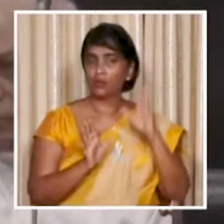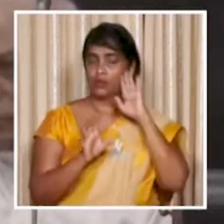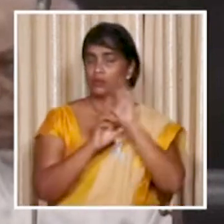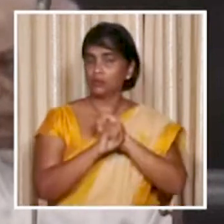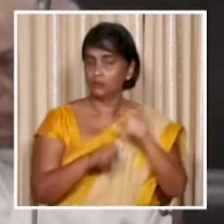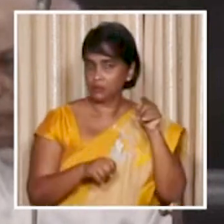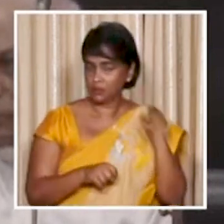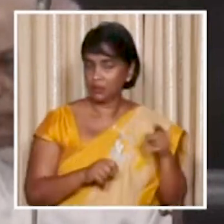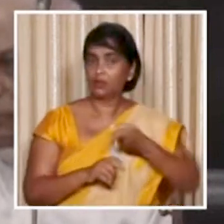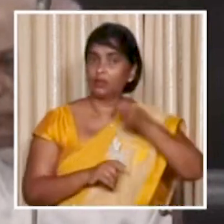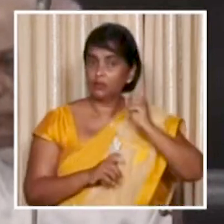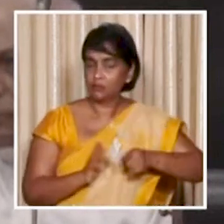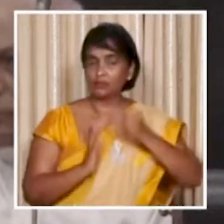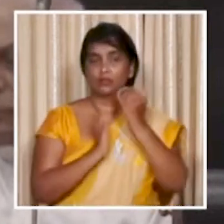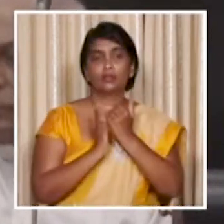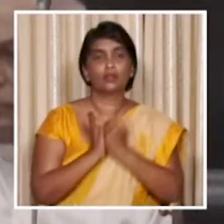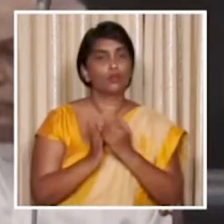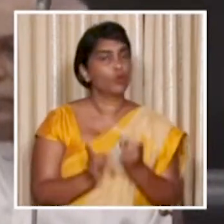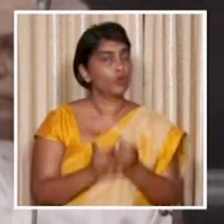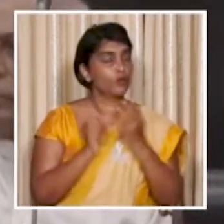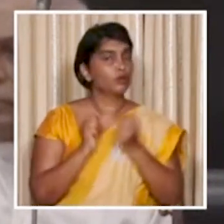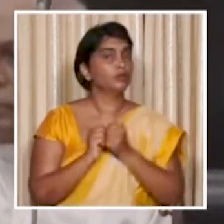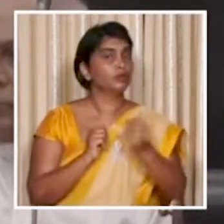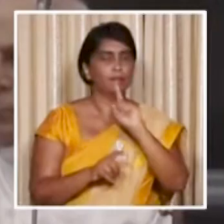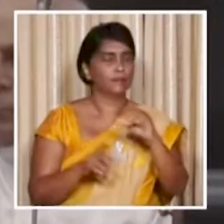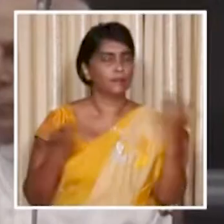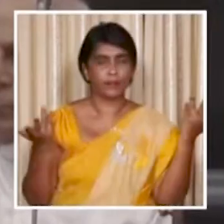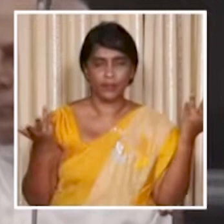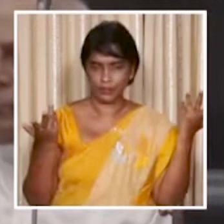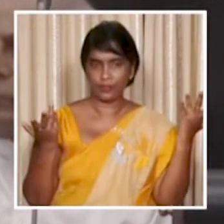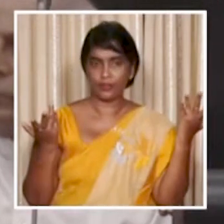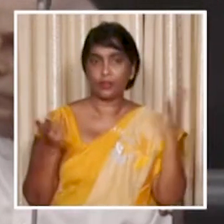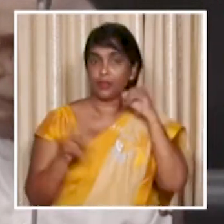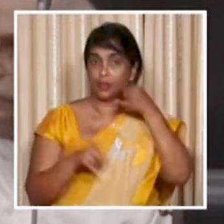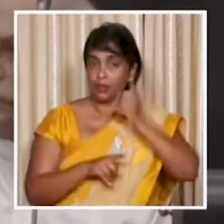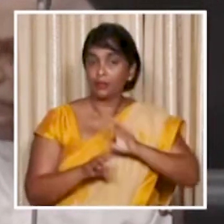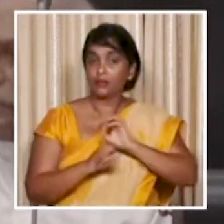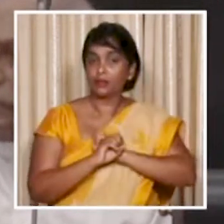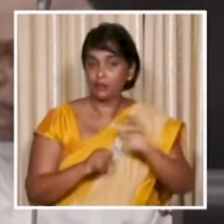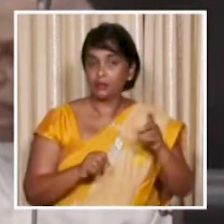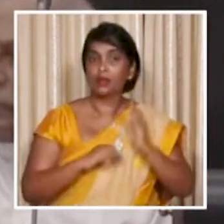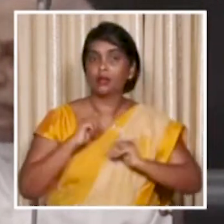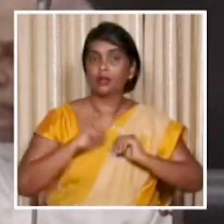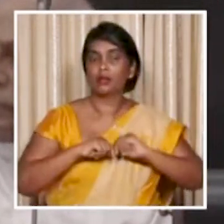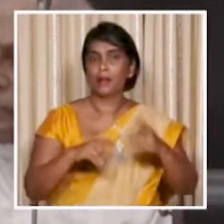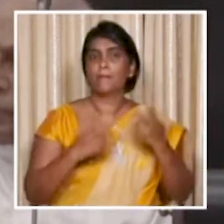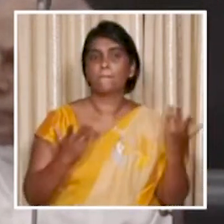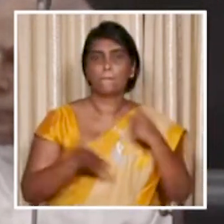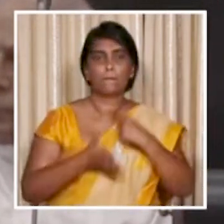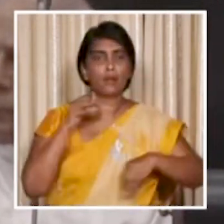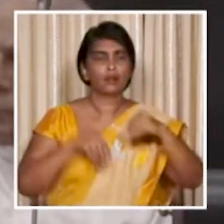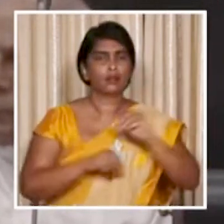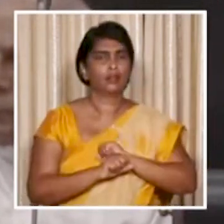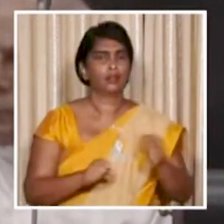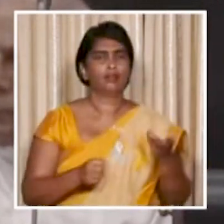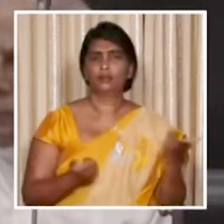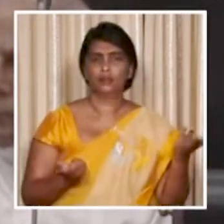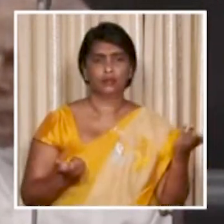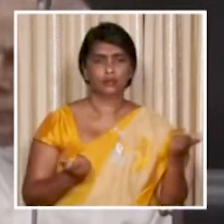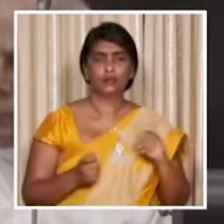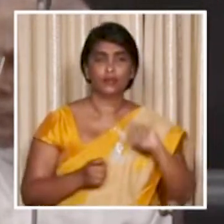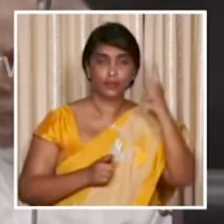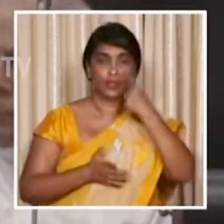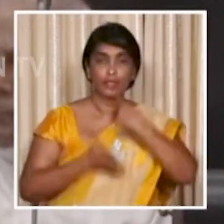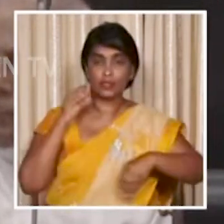direction. එකකවත් නියෝගයක් නිකුත් කරලා නැහැ. නියෝගය නිකුත් කරන්න ක්‍රියා කරන්නත් බෑ ඡන්දයක් නැති නිසා. ඉතින්